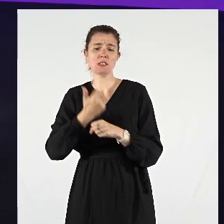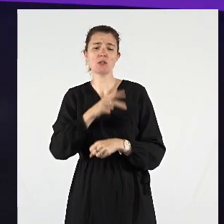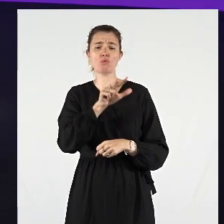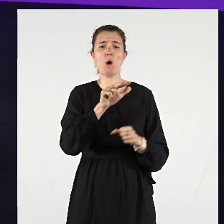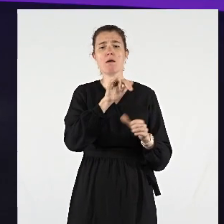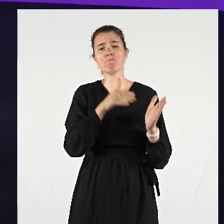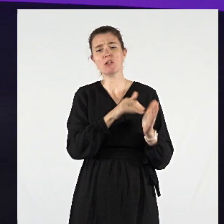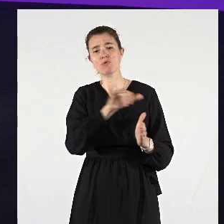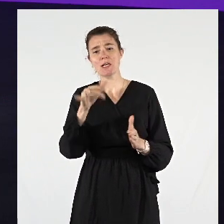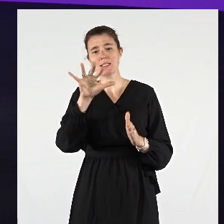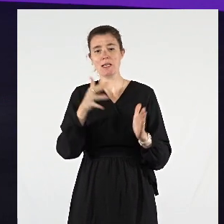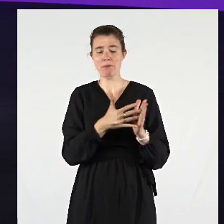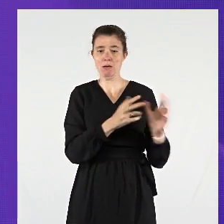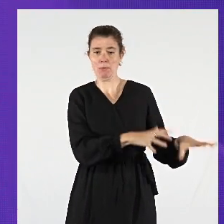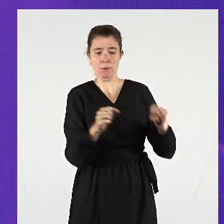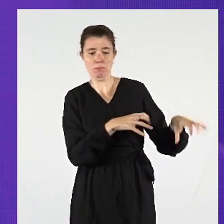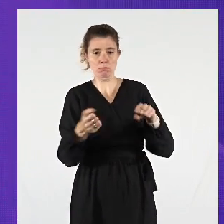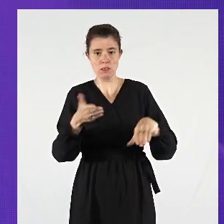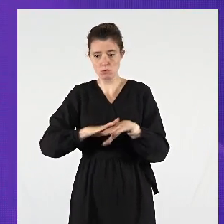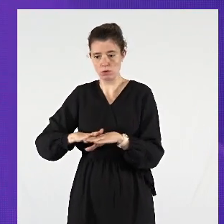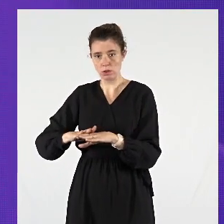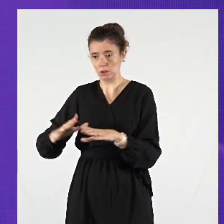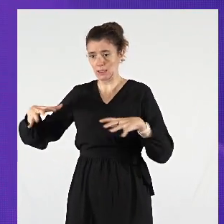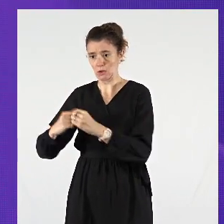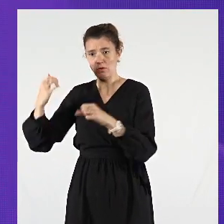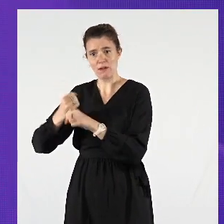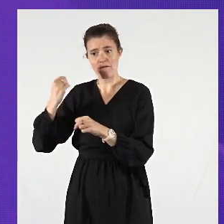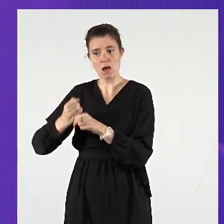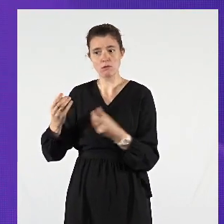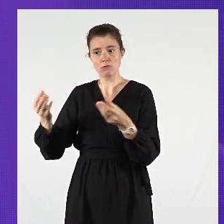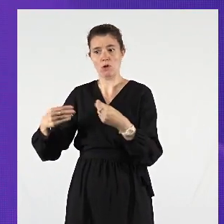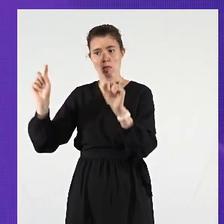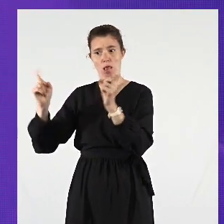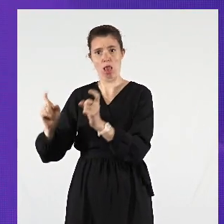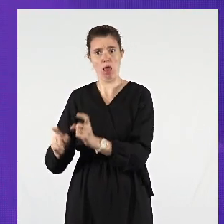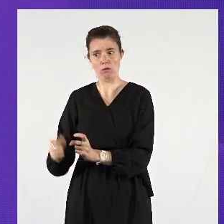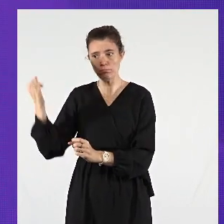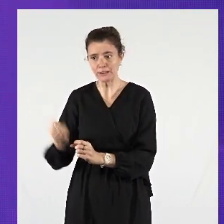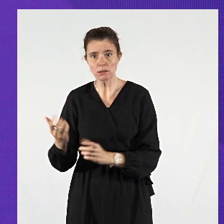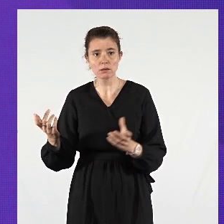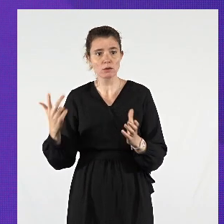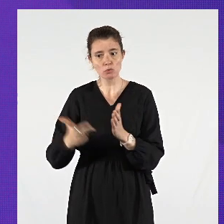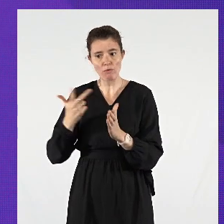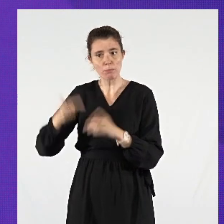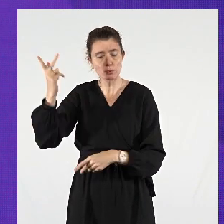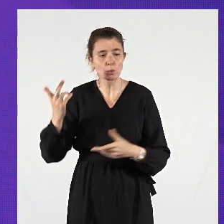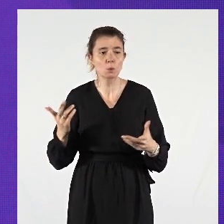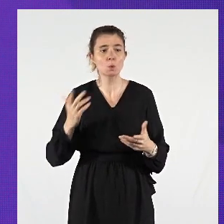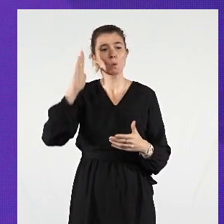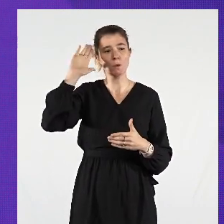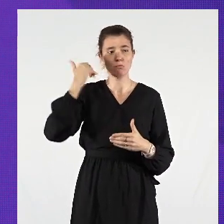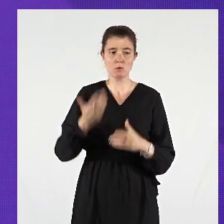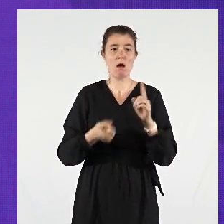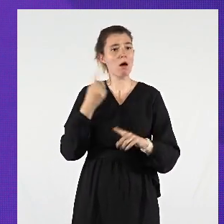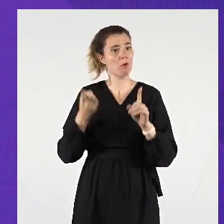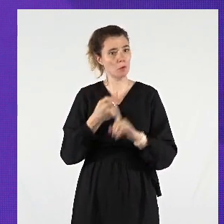3 fois plus dans le secteur avec les accidents de travail, ce qui montre l'importance, l'enjeu de